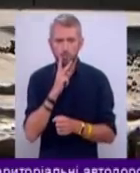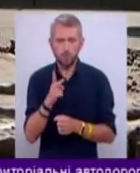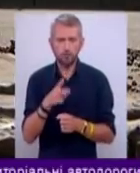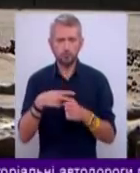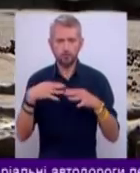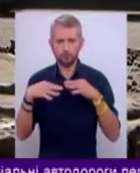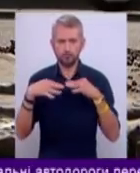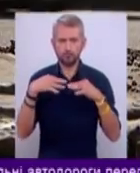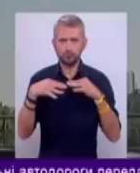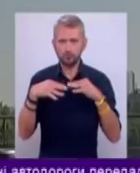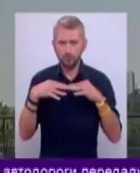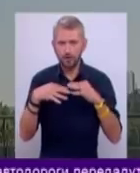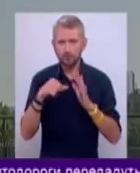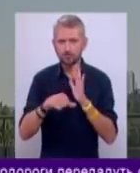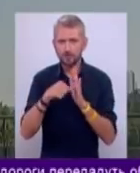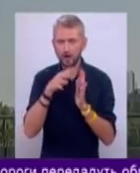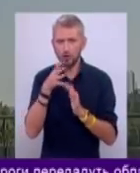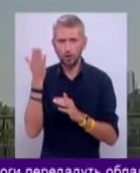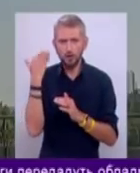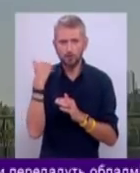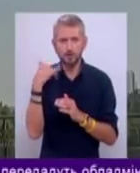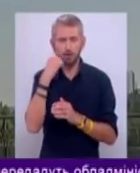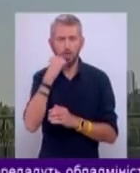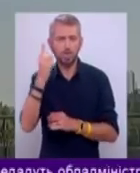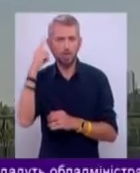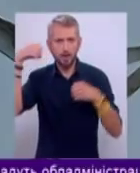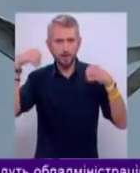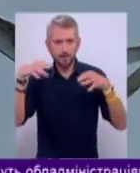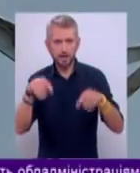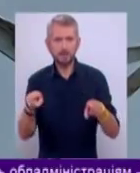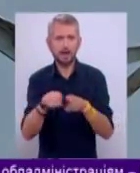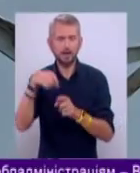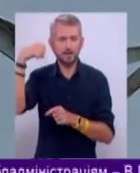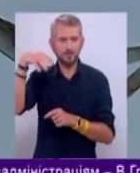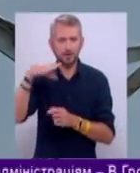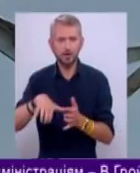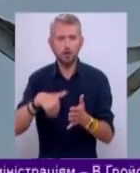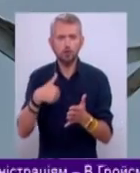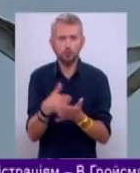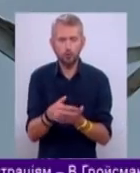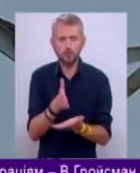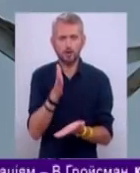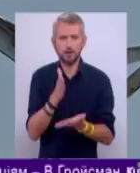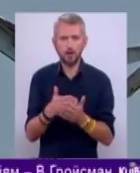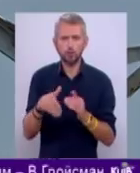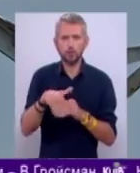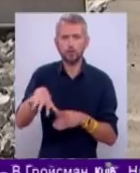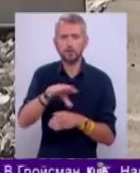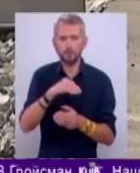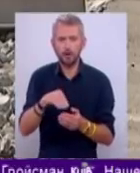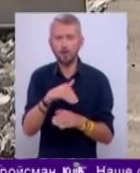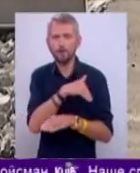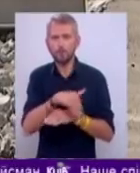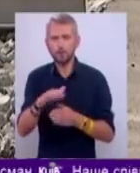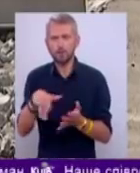шви 60-х років і раритетні ліхтарі. До речі, саме такі світильники досі височують над усіма вулицями міста Прип'ять.